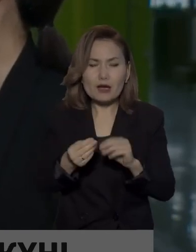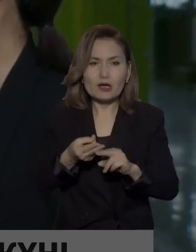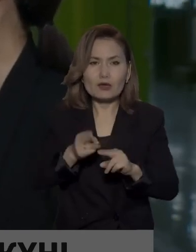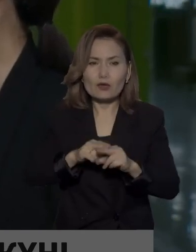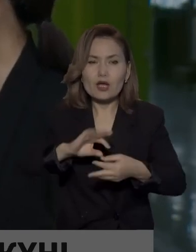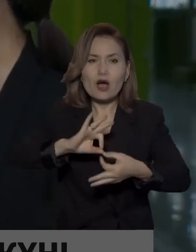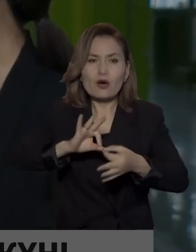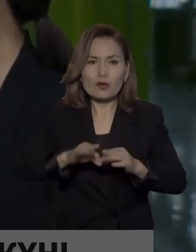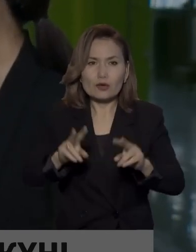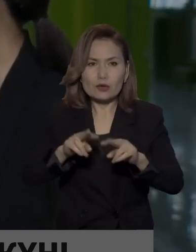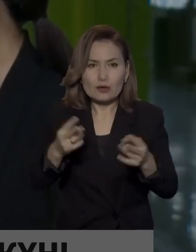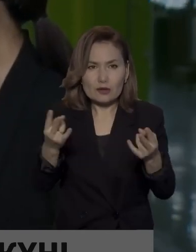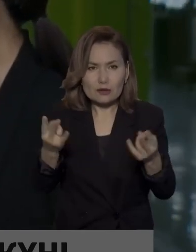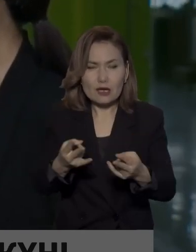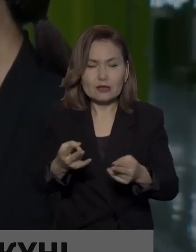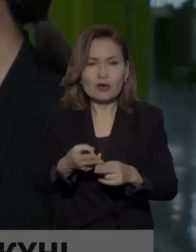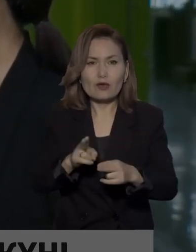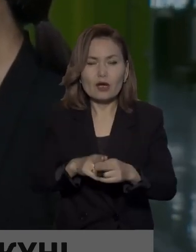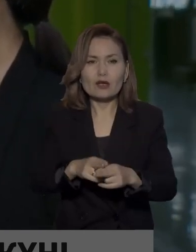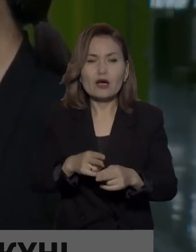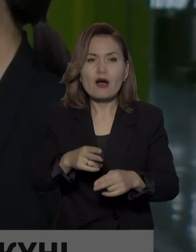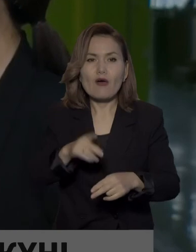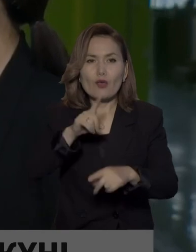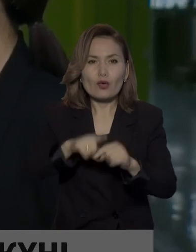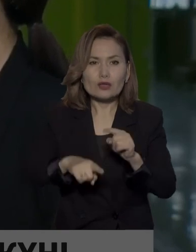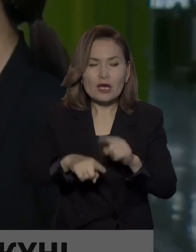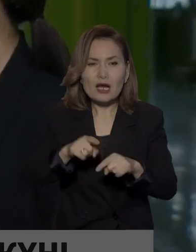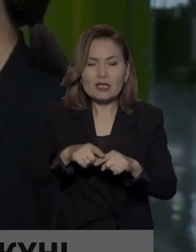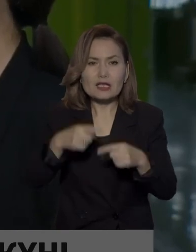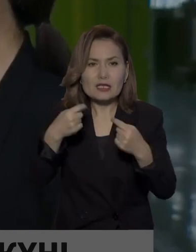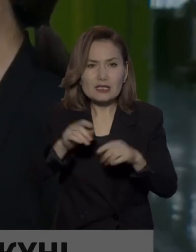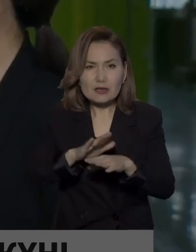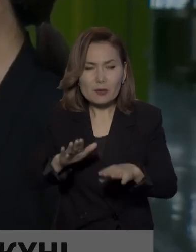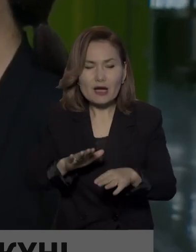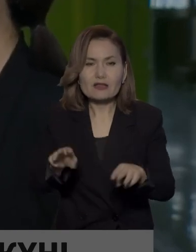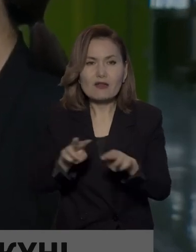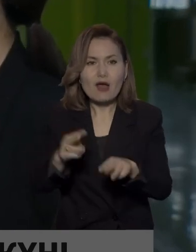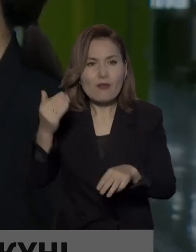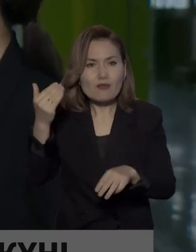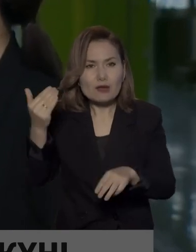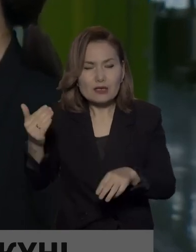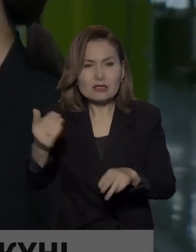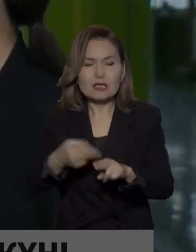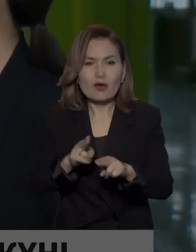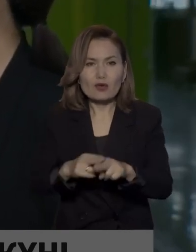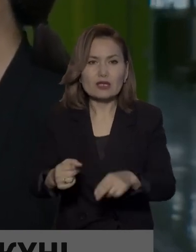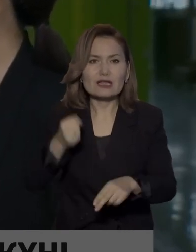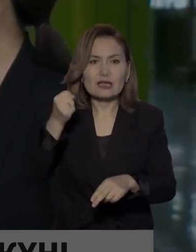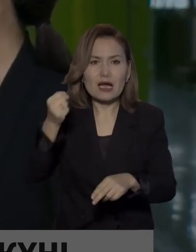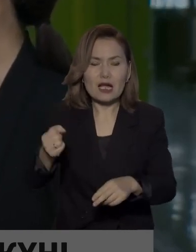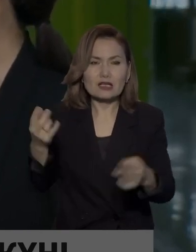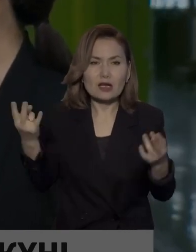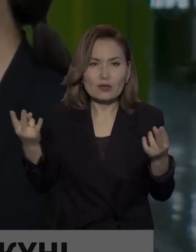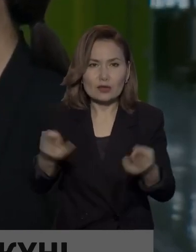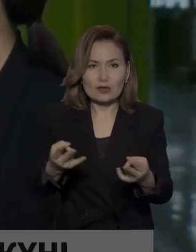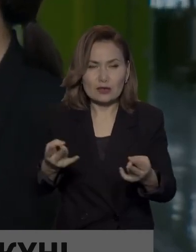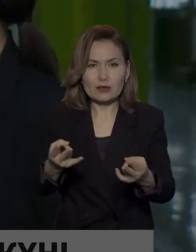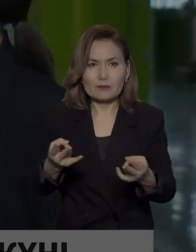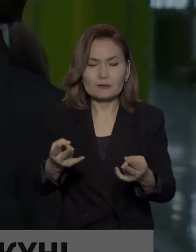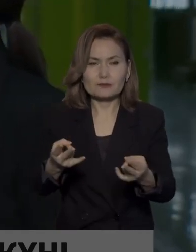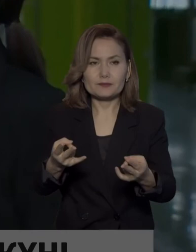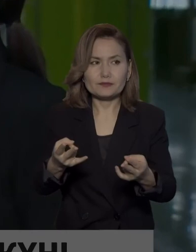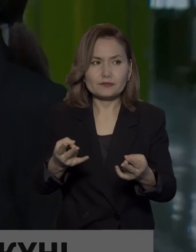кетпейтіндігін, отанын сатып кетпейтіндігіне әбден көз жеткізіп барып тағайындауымыз керек деп ойлаймын.